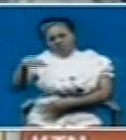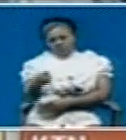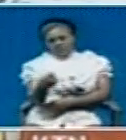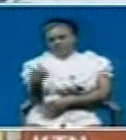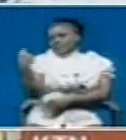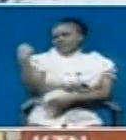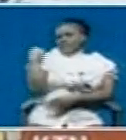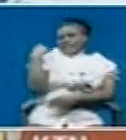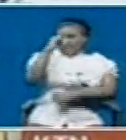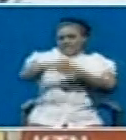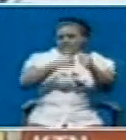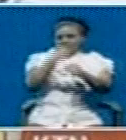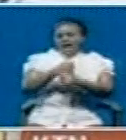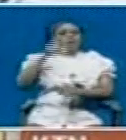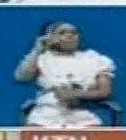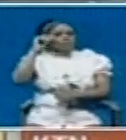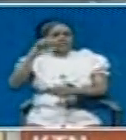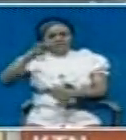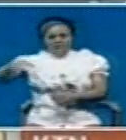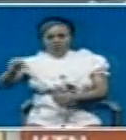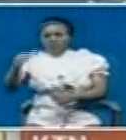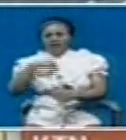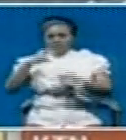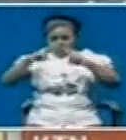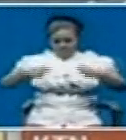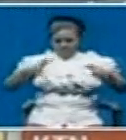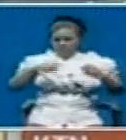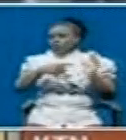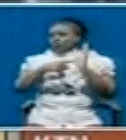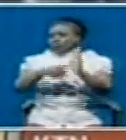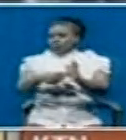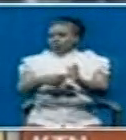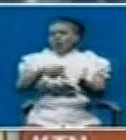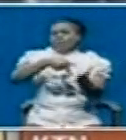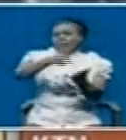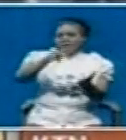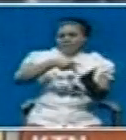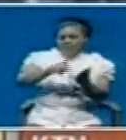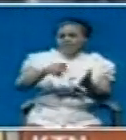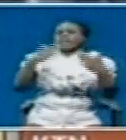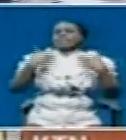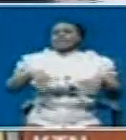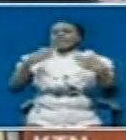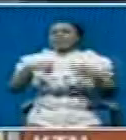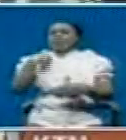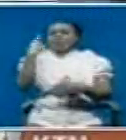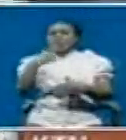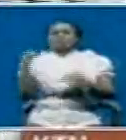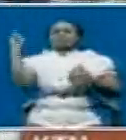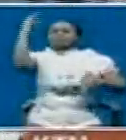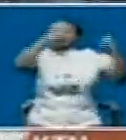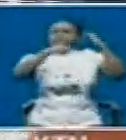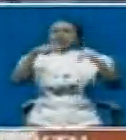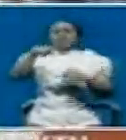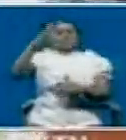mwaka jana kaunti ya Mombasa ilifanya uchunguzi wa wafanyikazi wake na kubaini mishahara ililipiwa hata watu waliokuwa ugaibuni